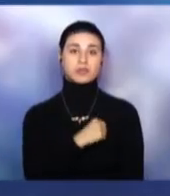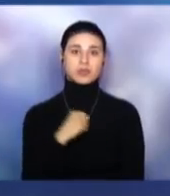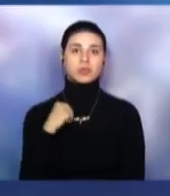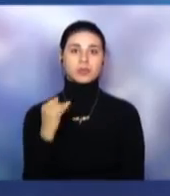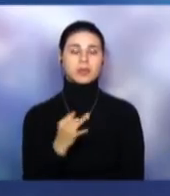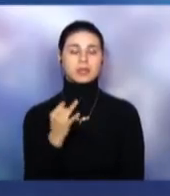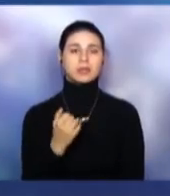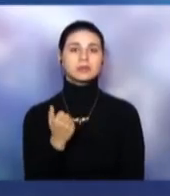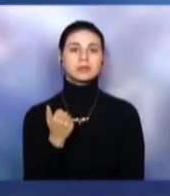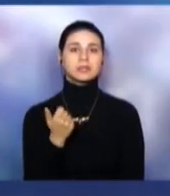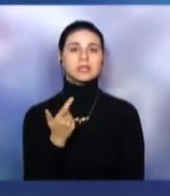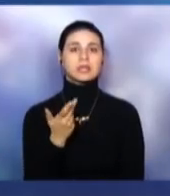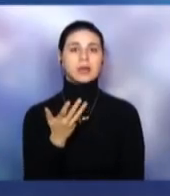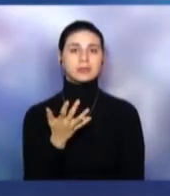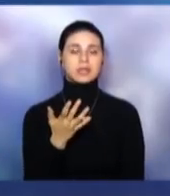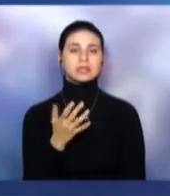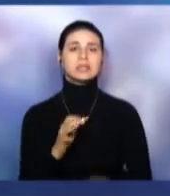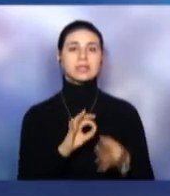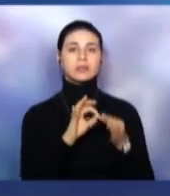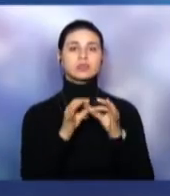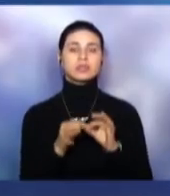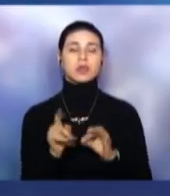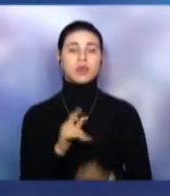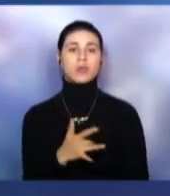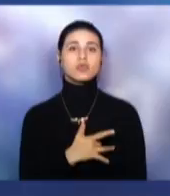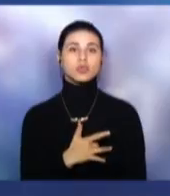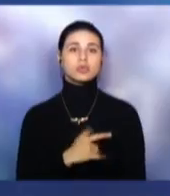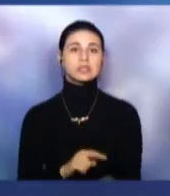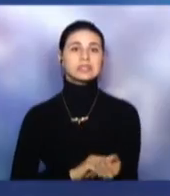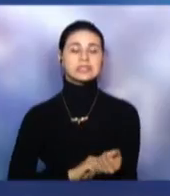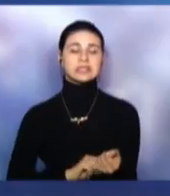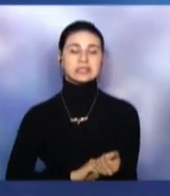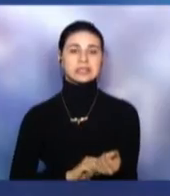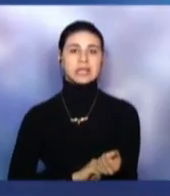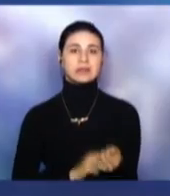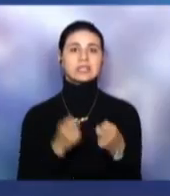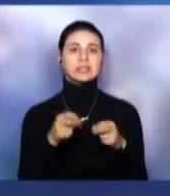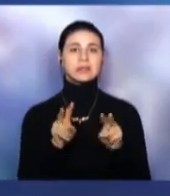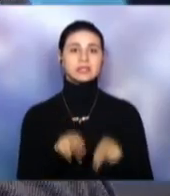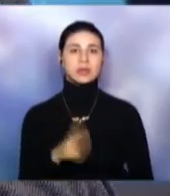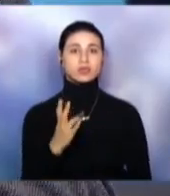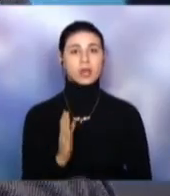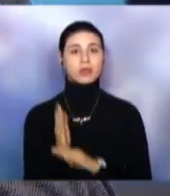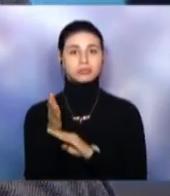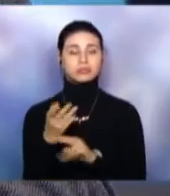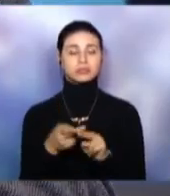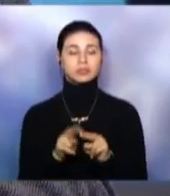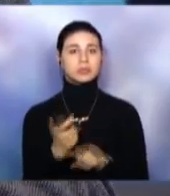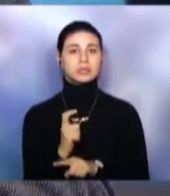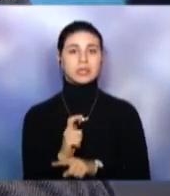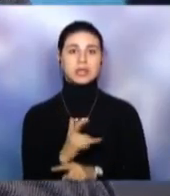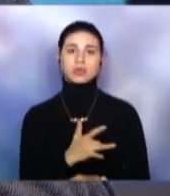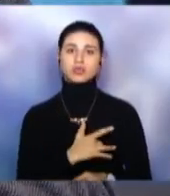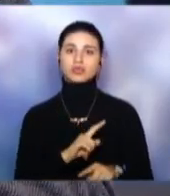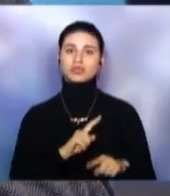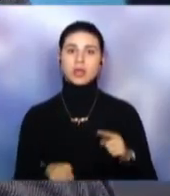კითხვა რამდენად და რამდენად საფუძვლიანია ეს ჩემი კითხვა, რომ გულ-სისხლძარღვთა სპეციალისტს ხომ არ მივაკითხო, იმიტომ რომ ძალიან